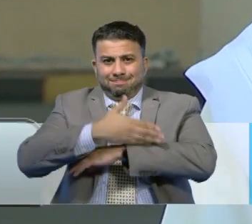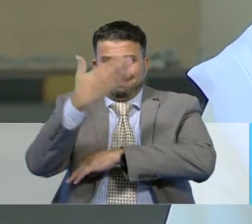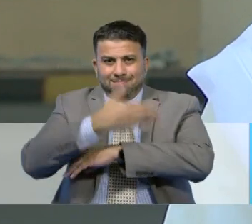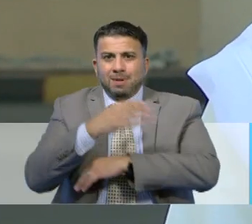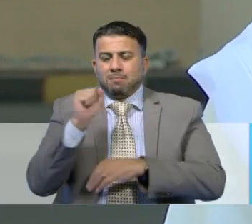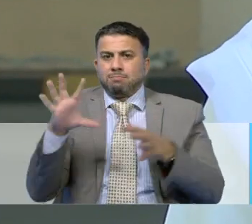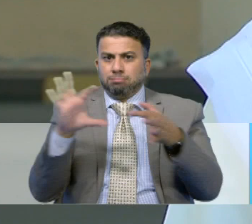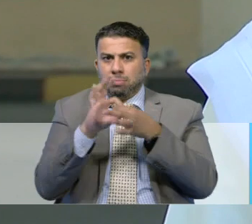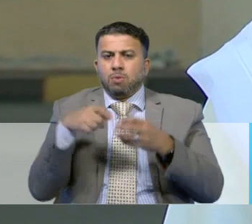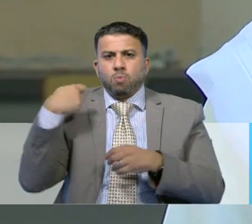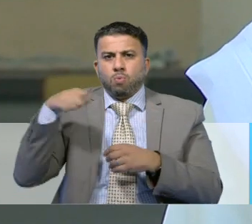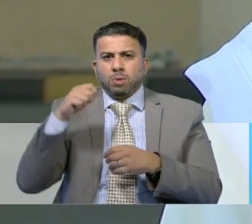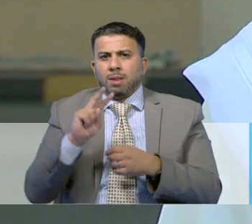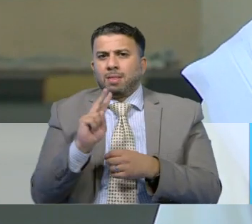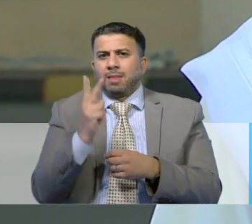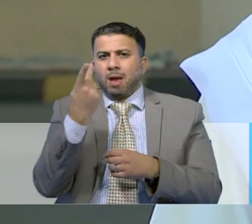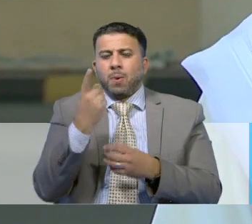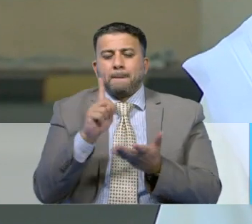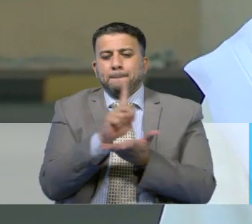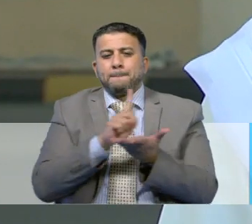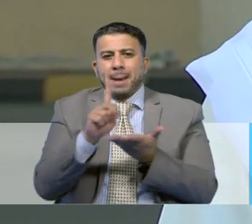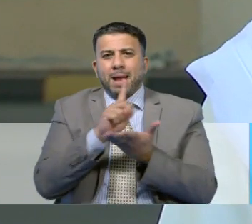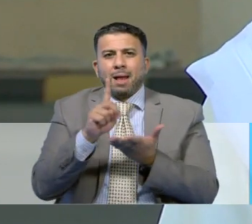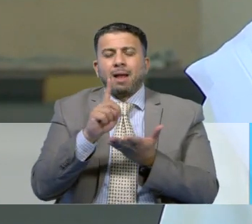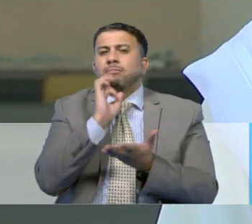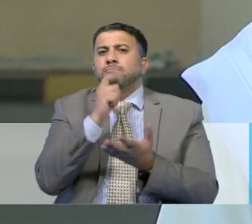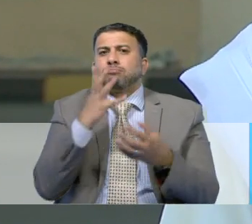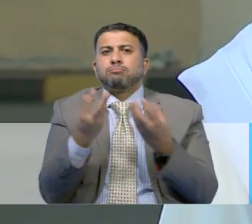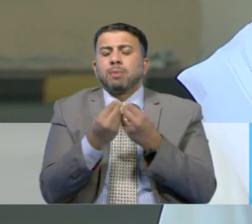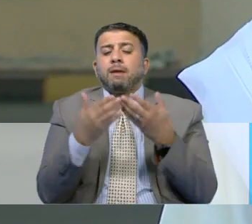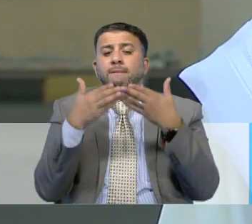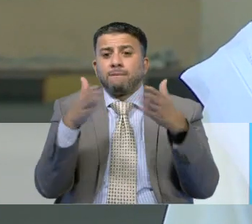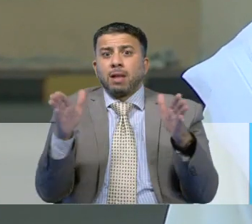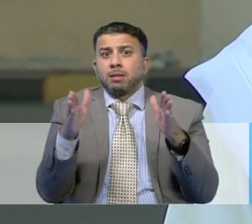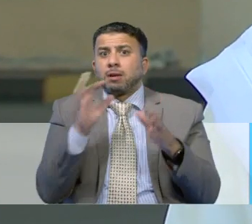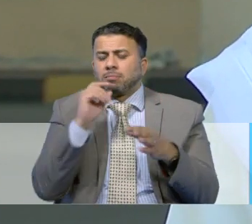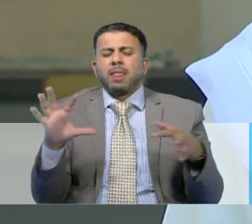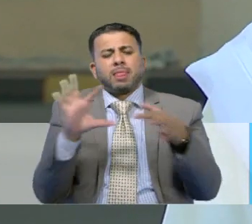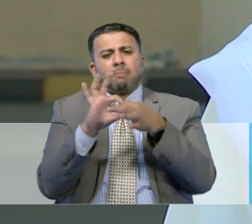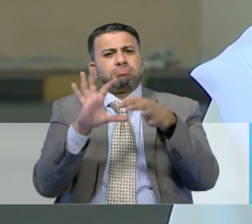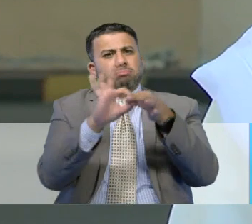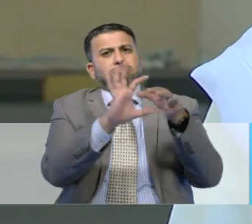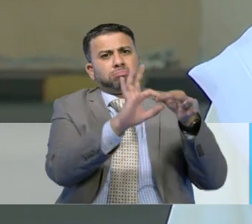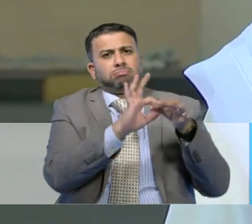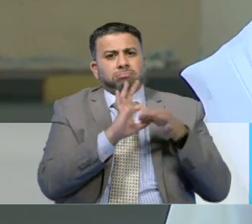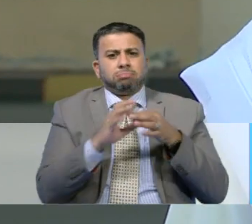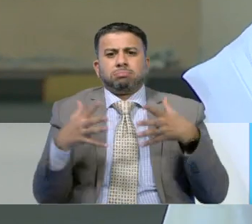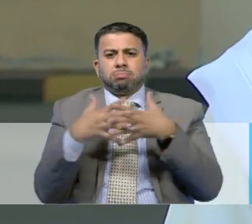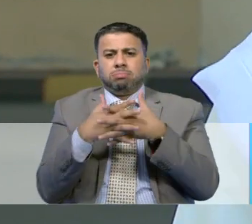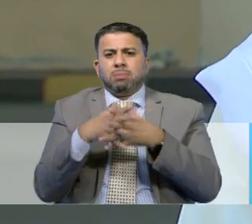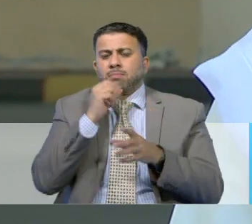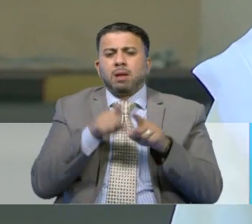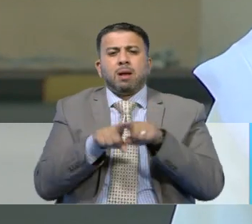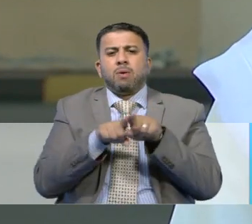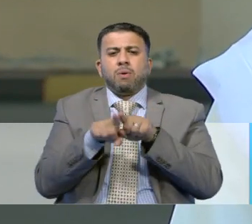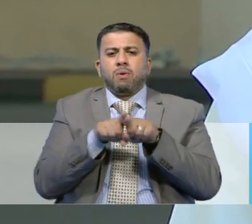بالهيئة وما بين وزارة التغير المناخي والبيئة، إلى كذلك فتح آفاق التعاون فيما بيننا وما بين كذلك